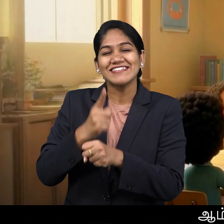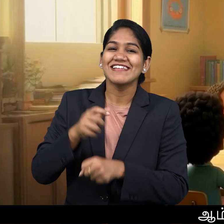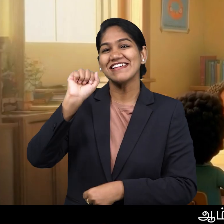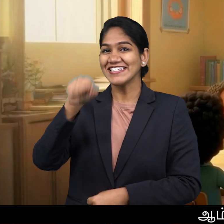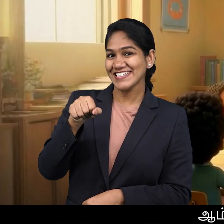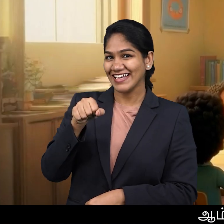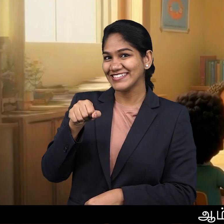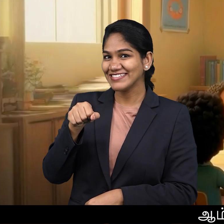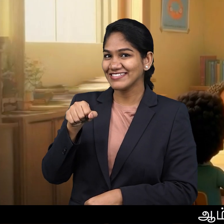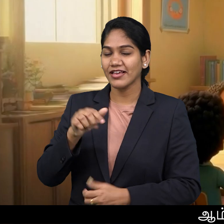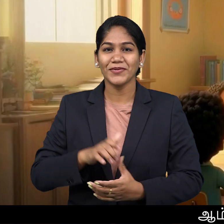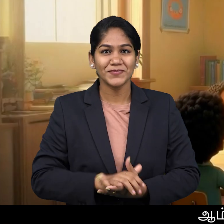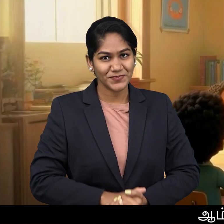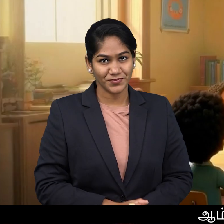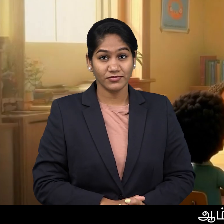ஆமாம் ஆசிரியரே.